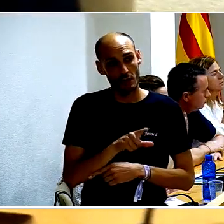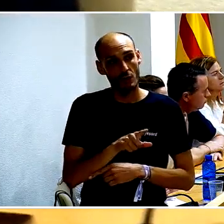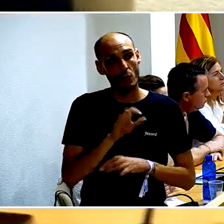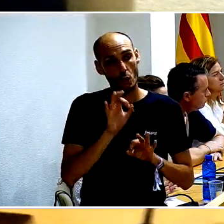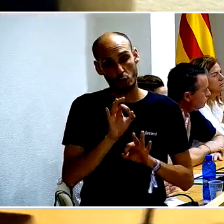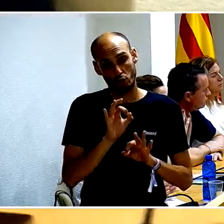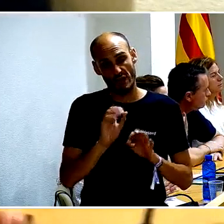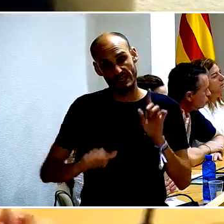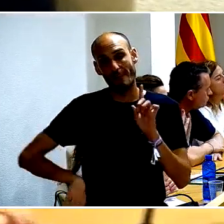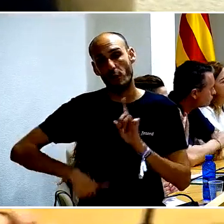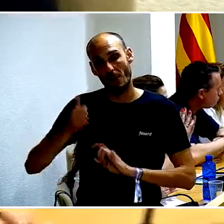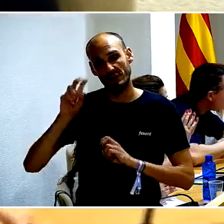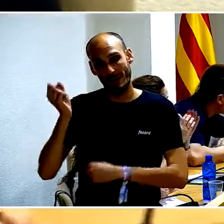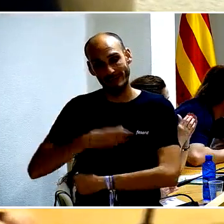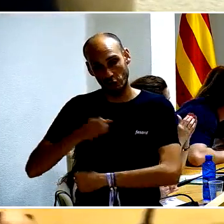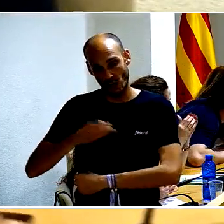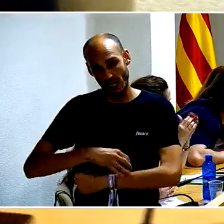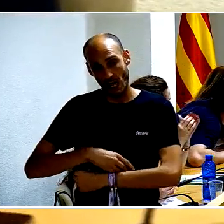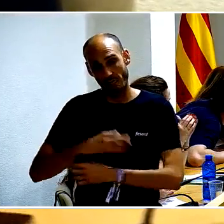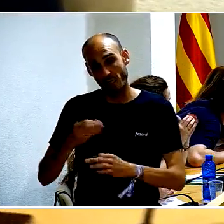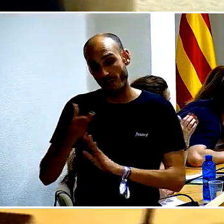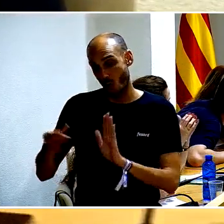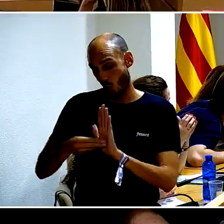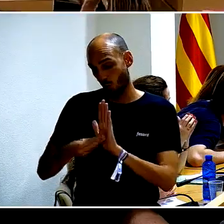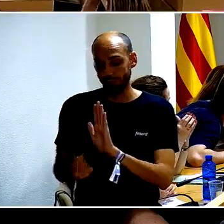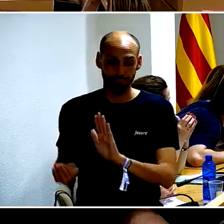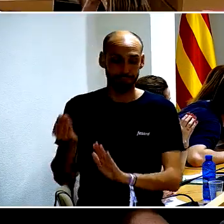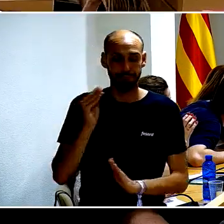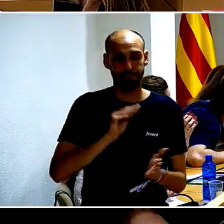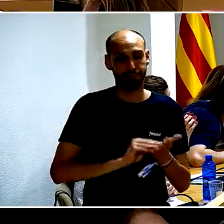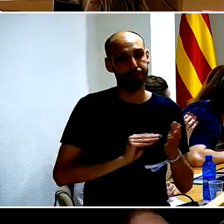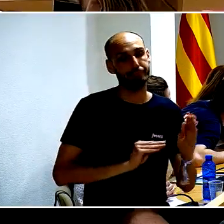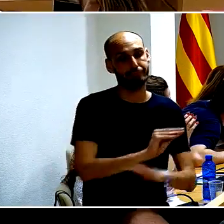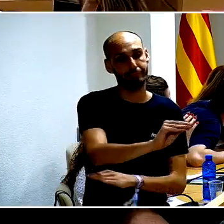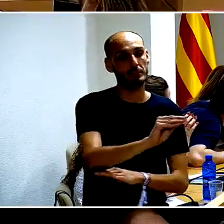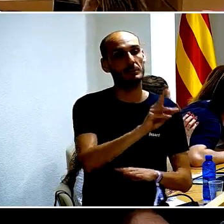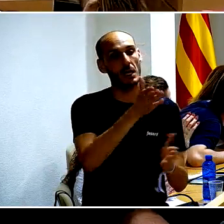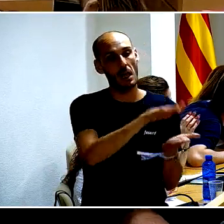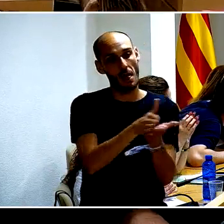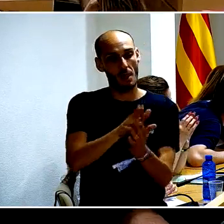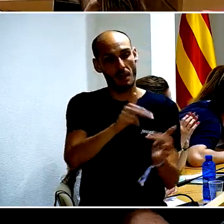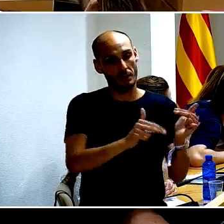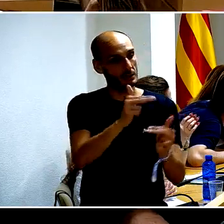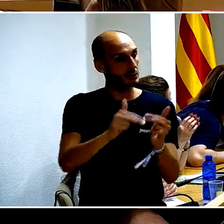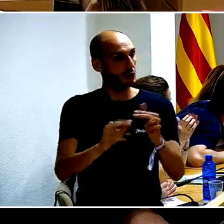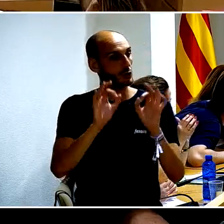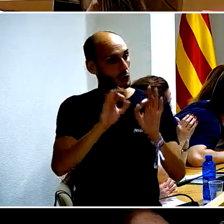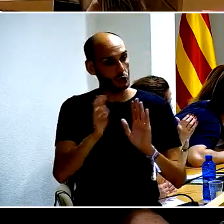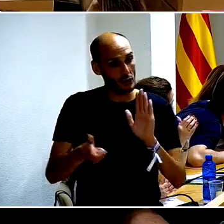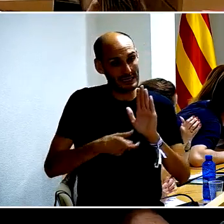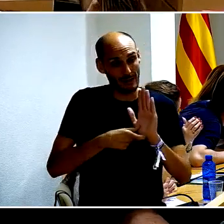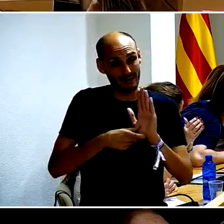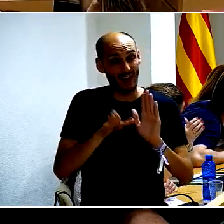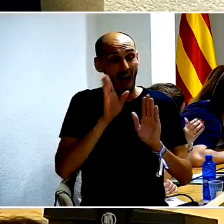tresoreria, llevem una partida per a poder fer els nichos i aquesta partida, que concretament és l'obra que ha